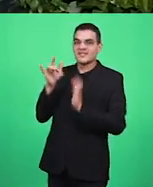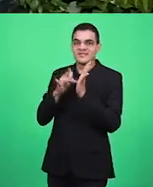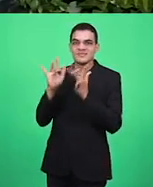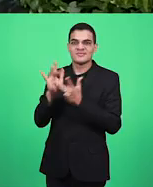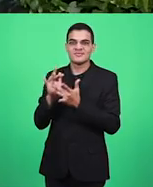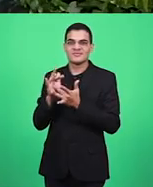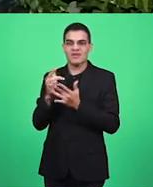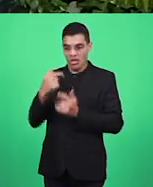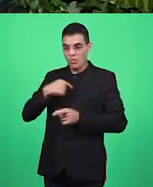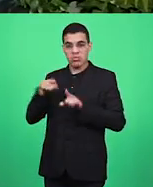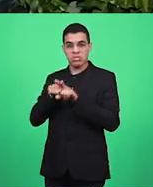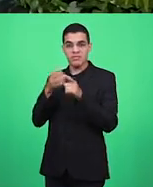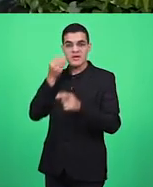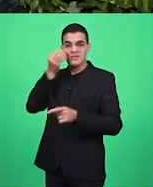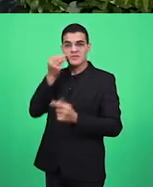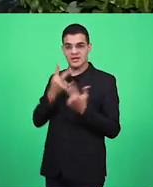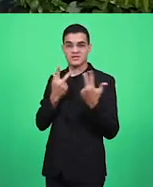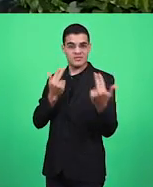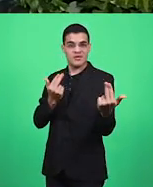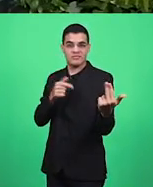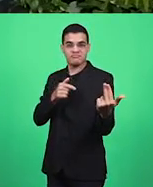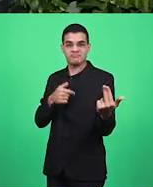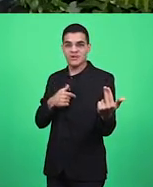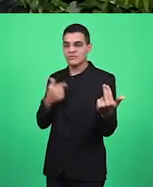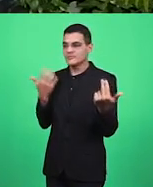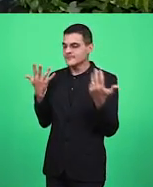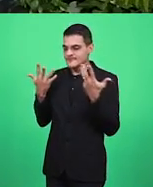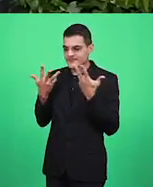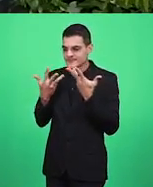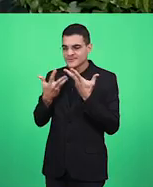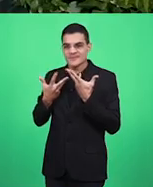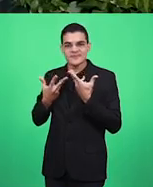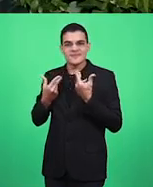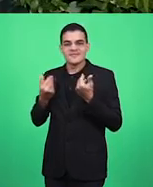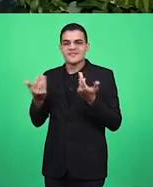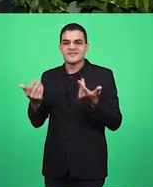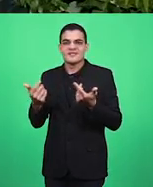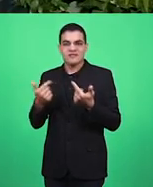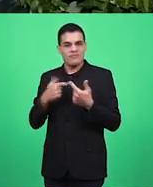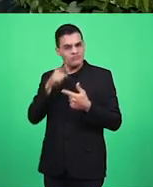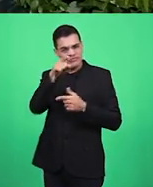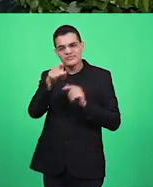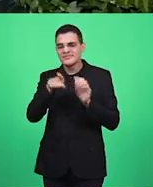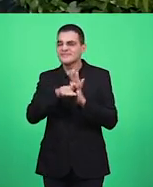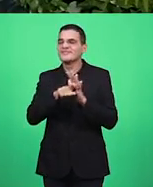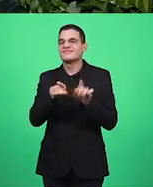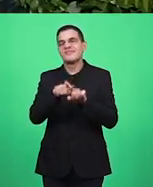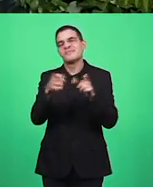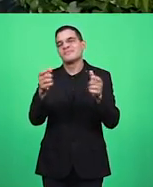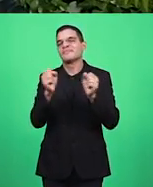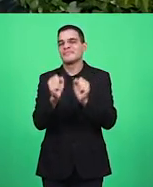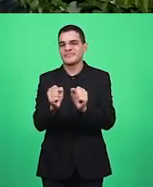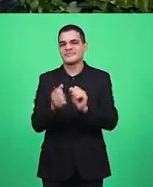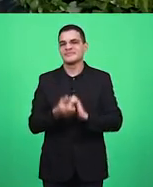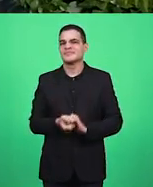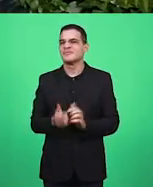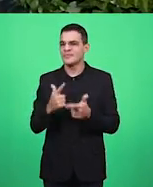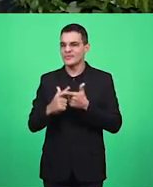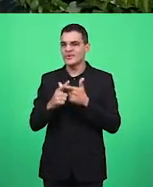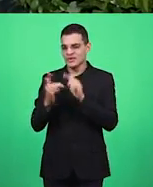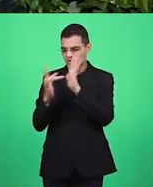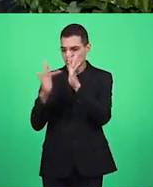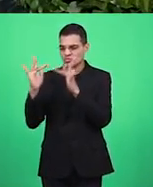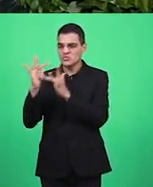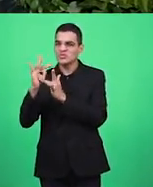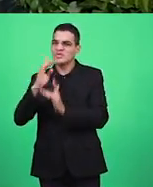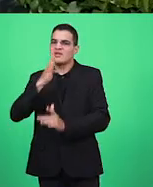меня позвал по имени. Я был удивлен весьма. Ты тоже. Он